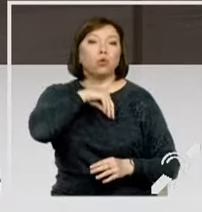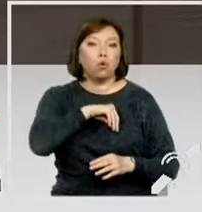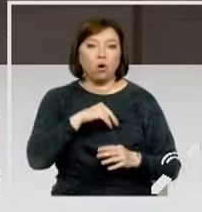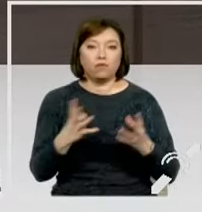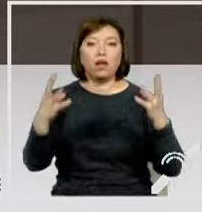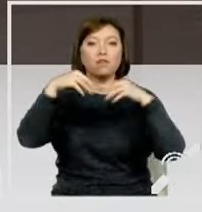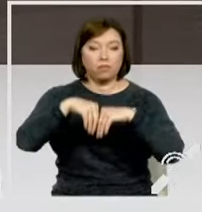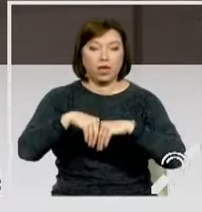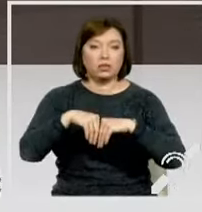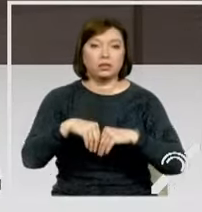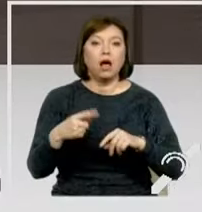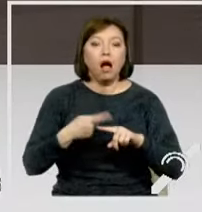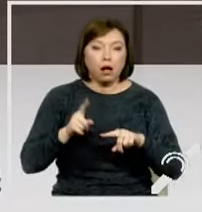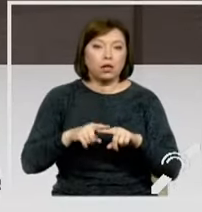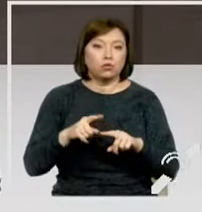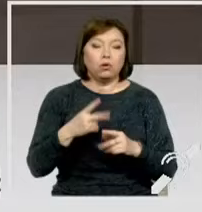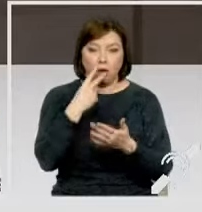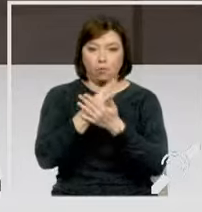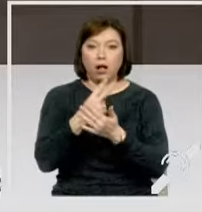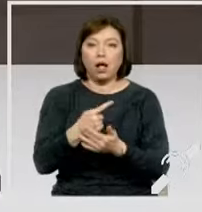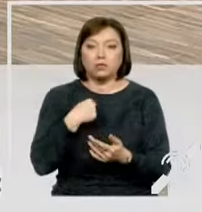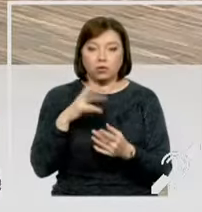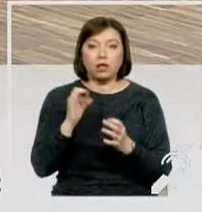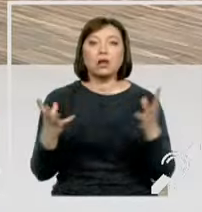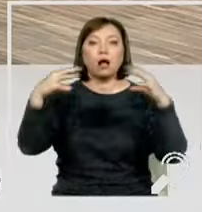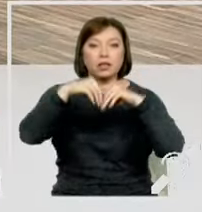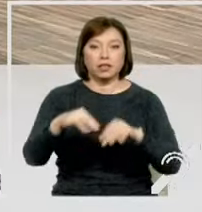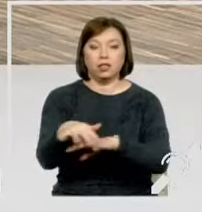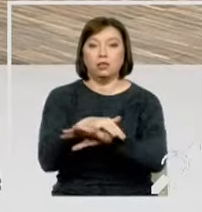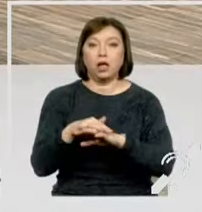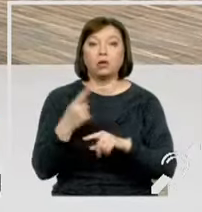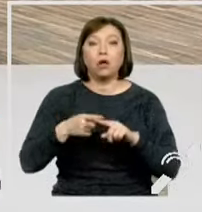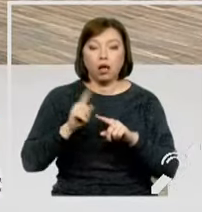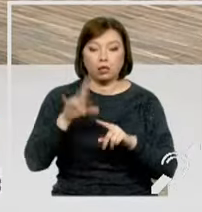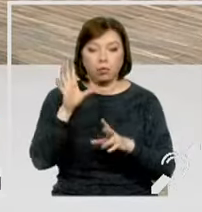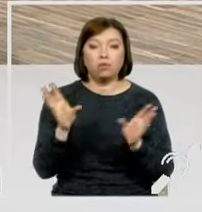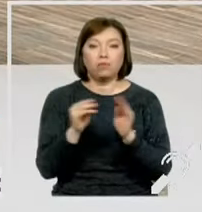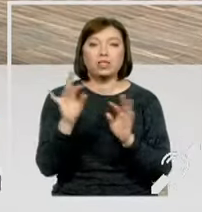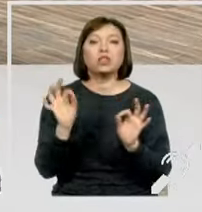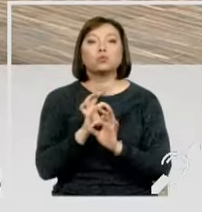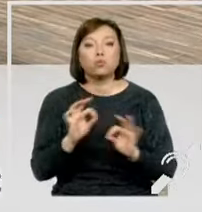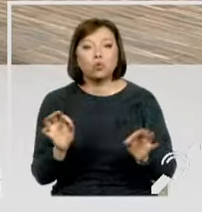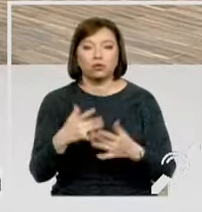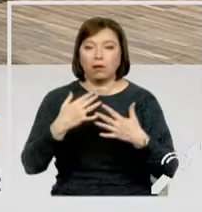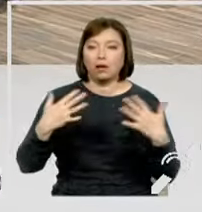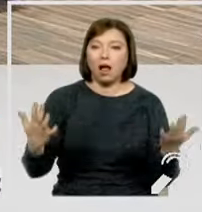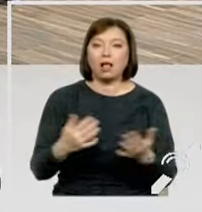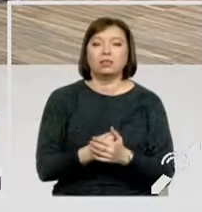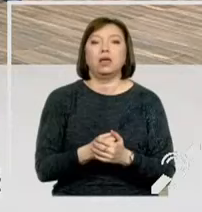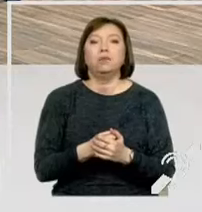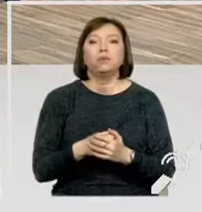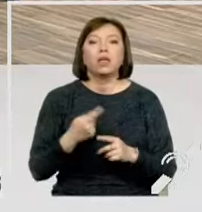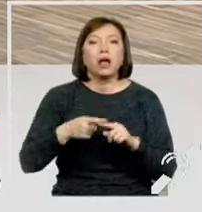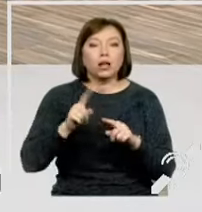umane, care ne reprezintă ca popor. Jocul scenic va fi însoțit de compoziții muzicale diverse, partituri care